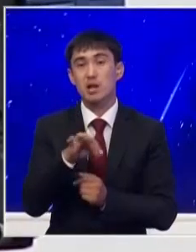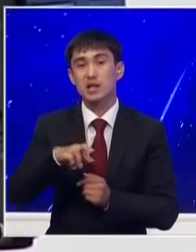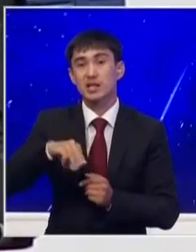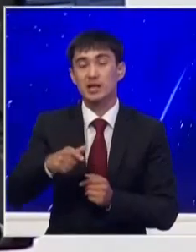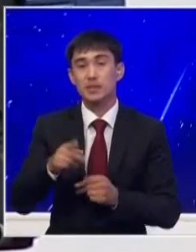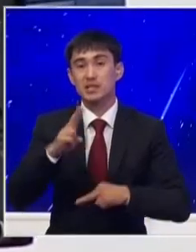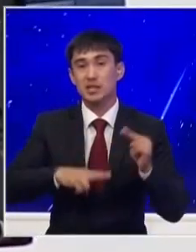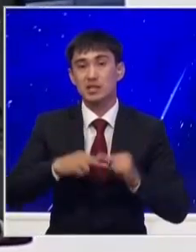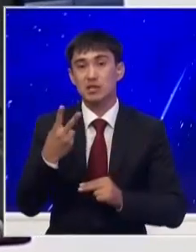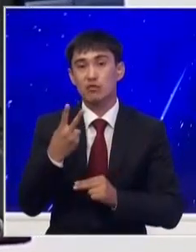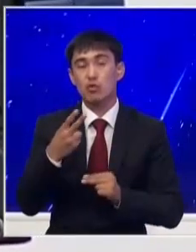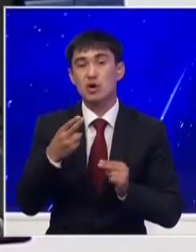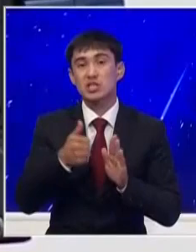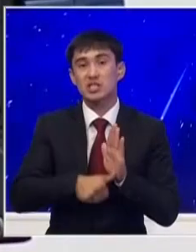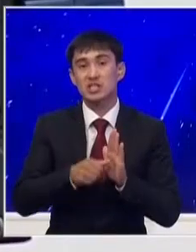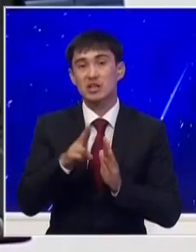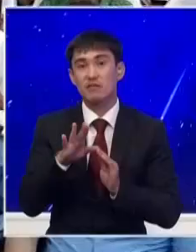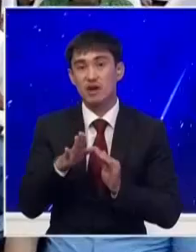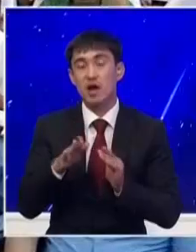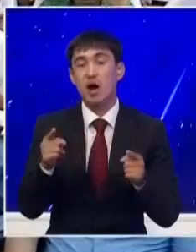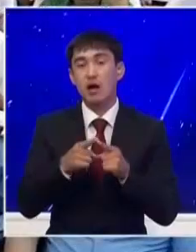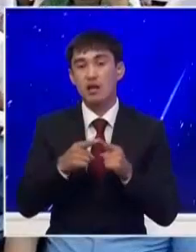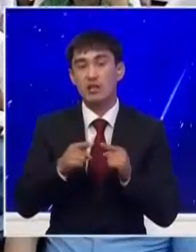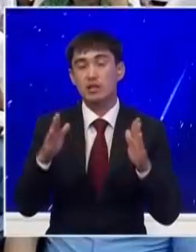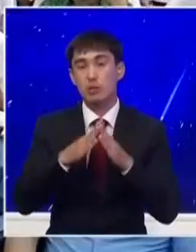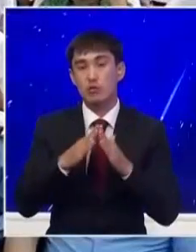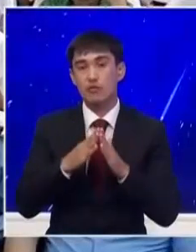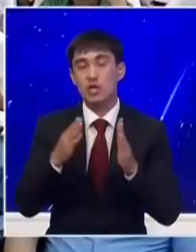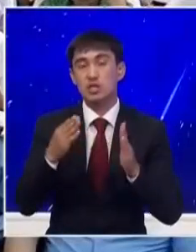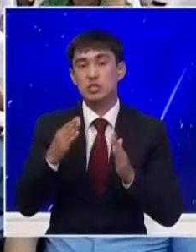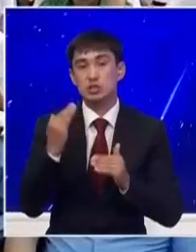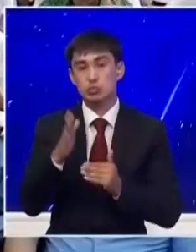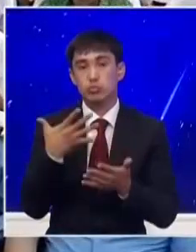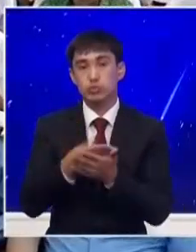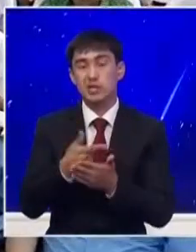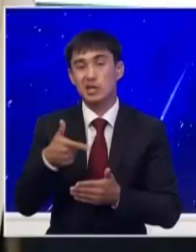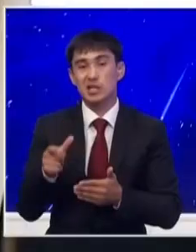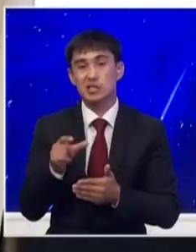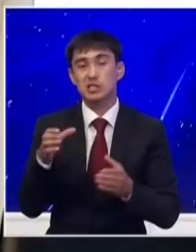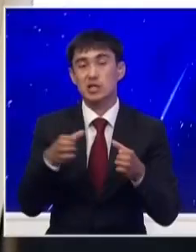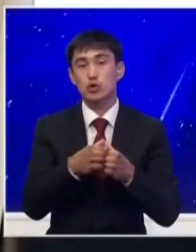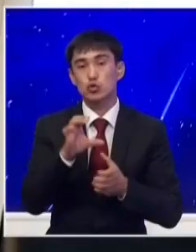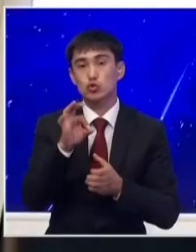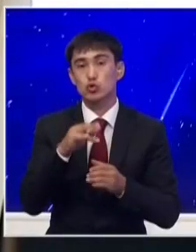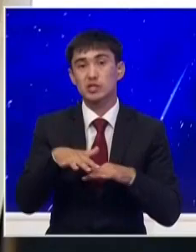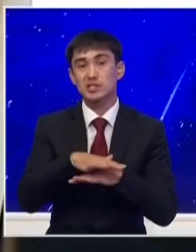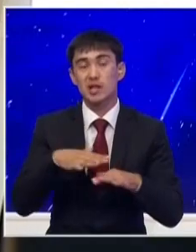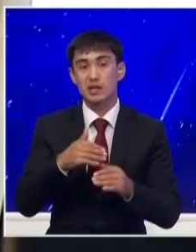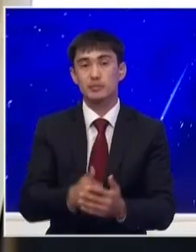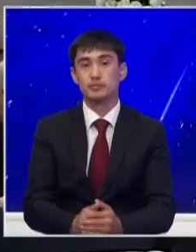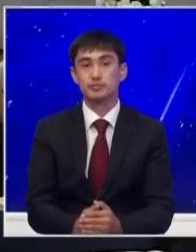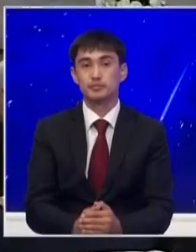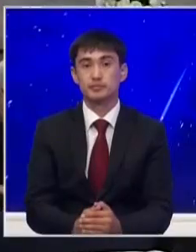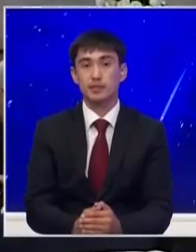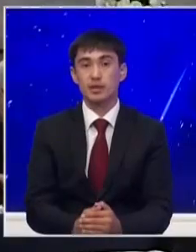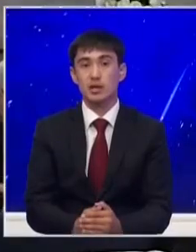тенге на строительство 2 60-квартирных арендных домов. Жилье предназначено для граждан с категории социально уязвимых слоев